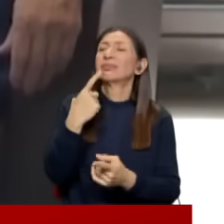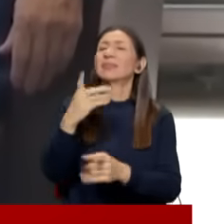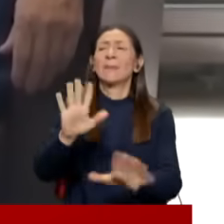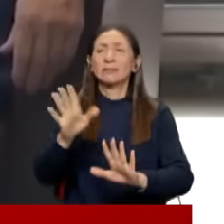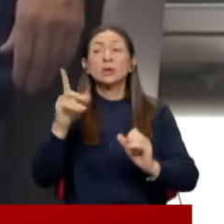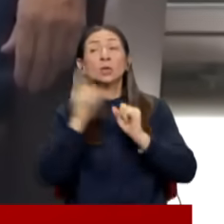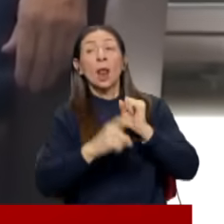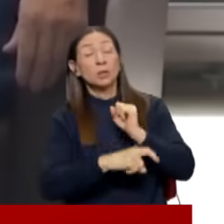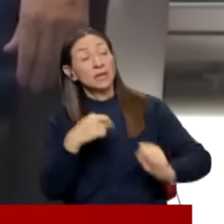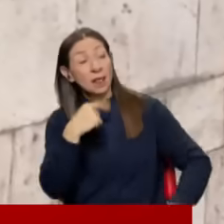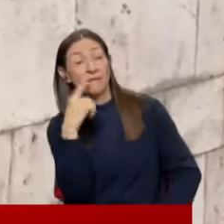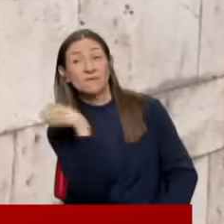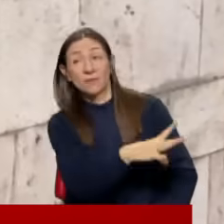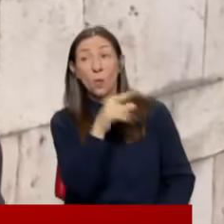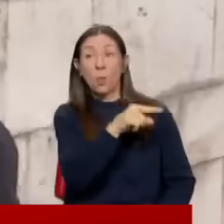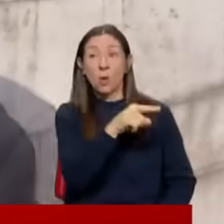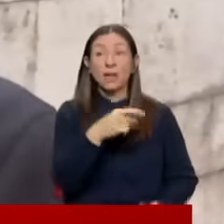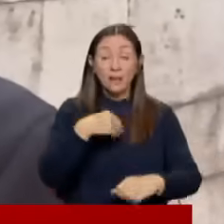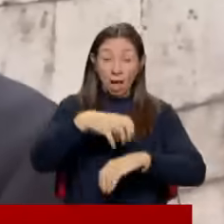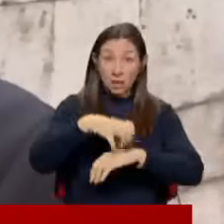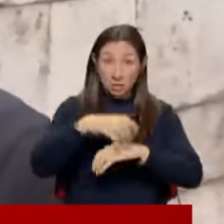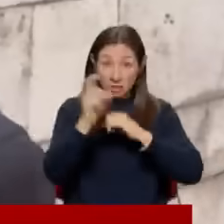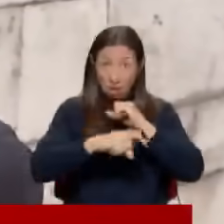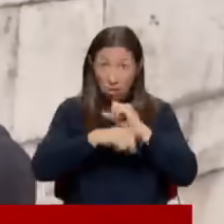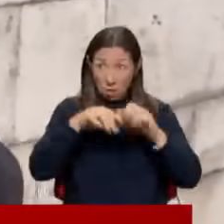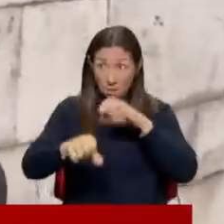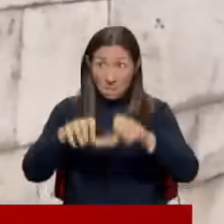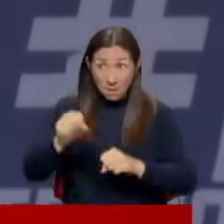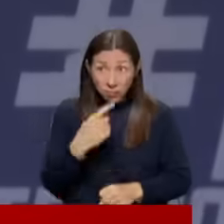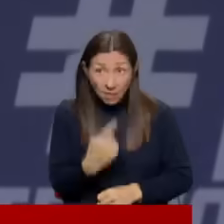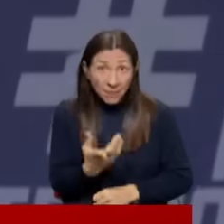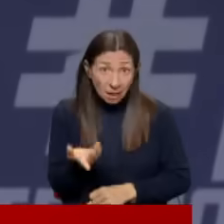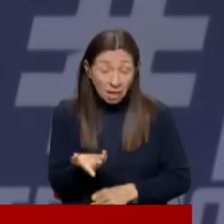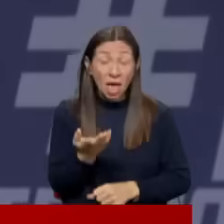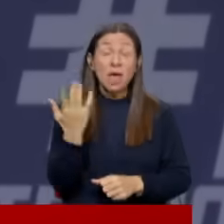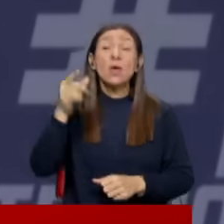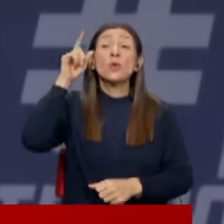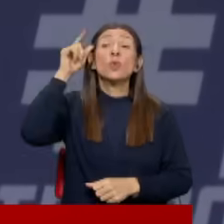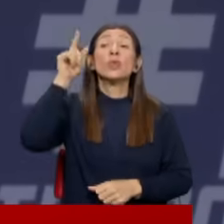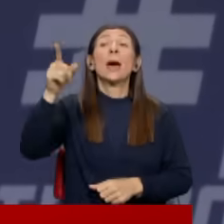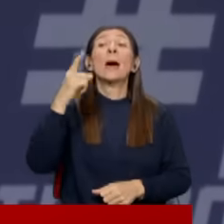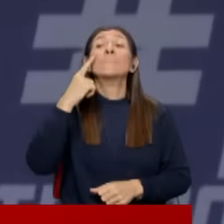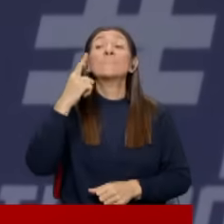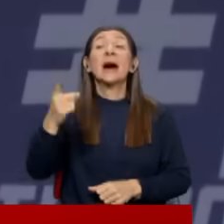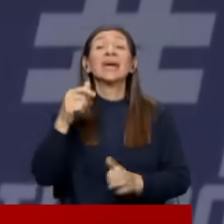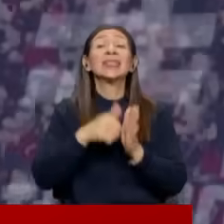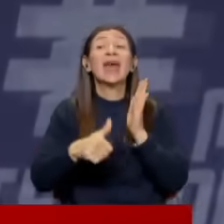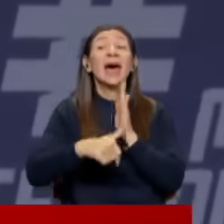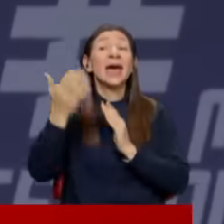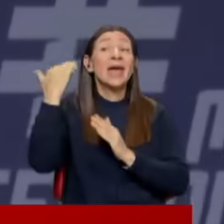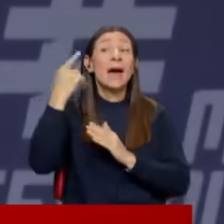terör örgütlerine yönelik olduğunu söyledi. Demek adalarımızı terör örgütleri işgal etmiş vaziyette. Ey Yunan, bak tarihe